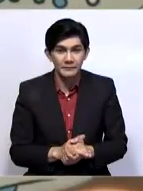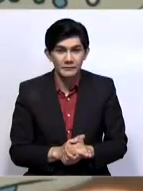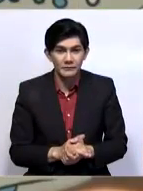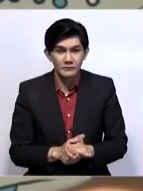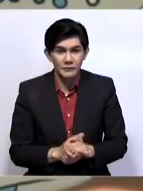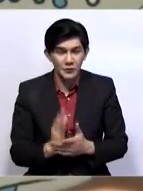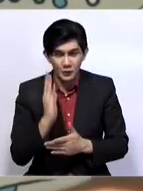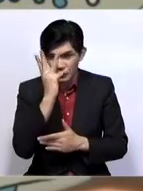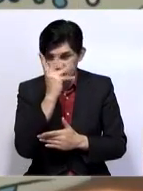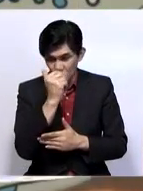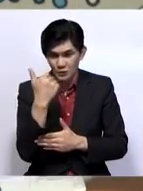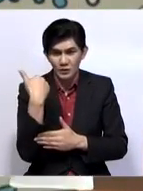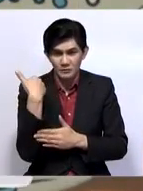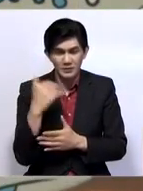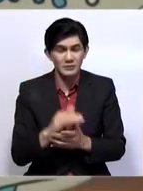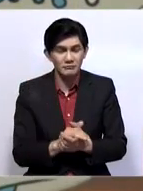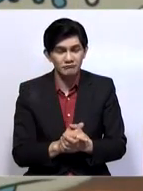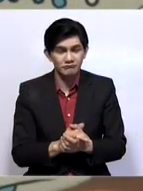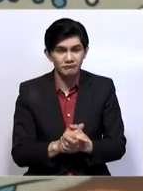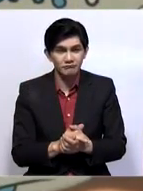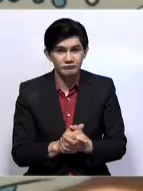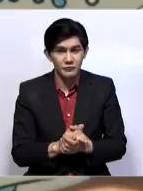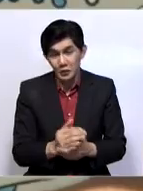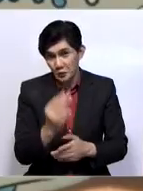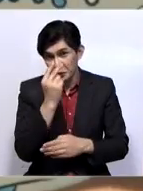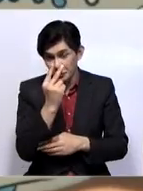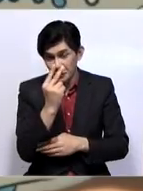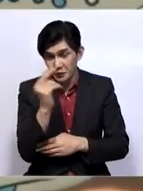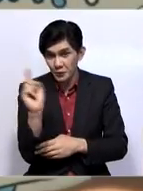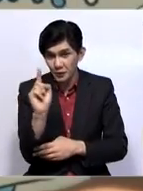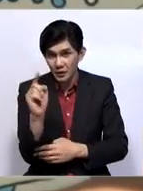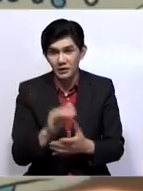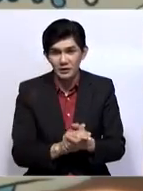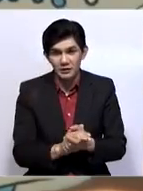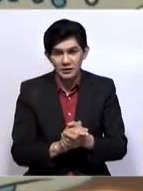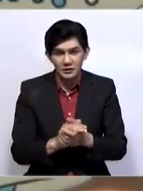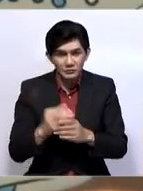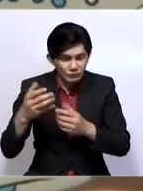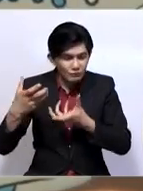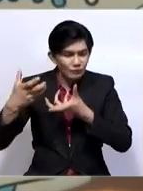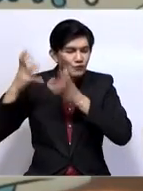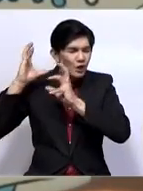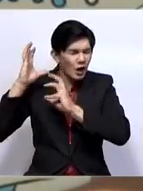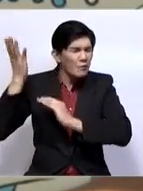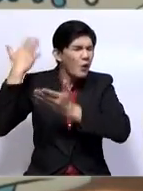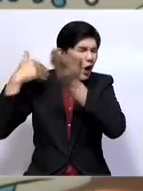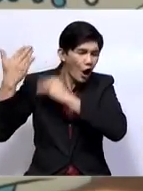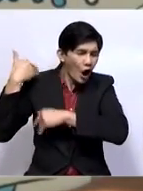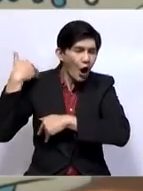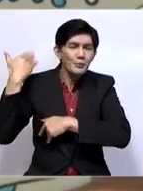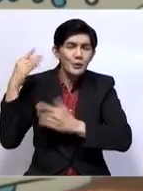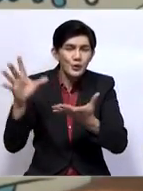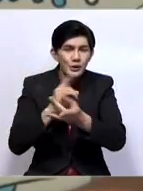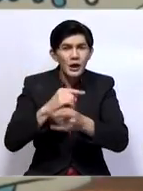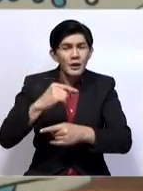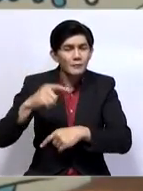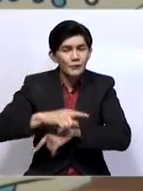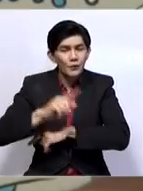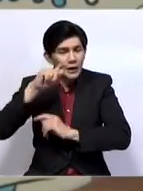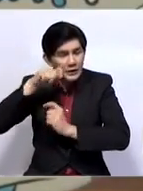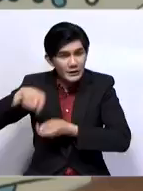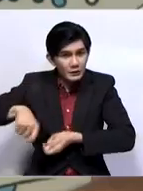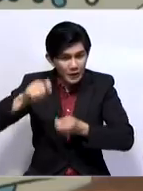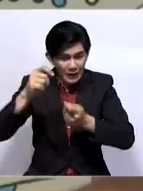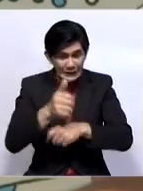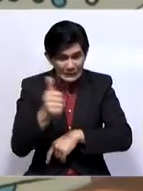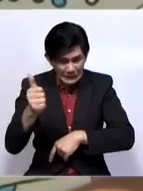มีความสวยงามแล้วก็ทำให้แบบดูแบบรื้อฟื้นไอ้ประเพณีเก่าๆที่เราเคยมีแบบว่าวัฒนธรรม